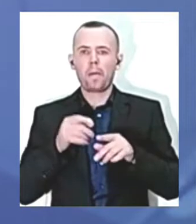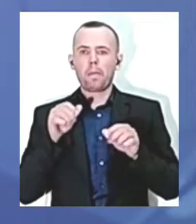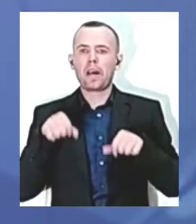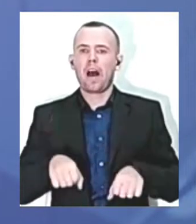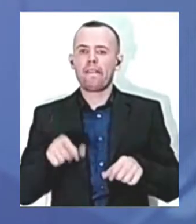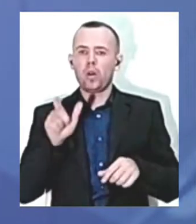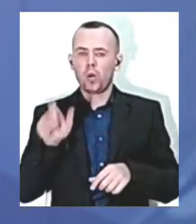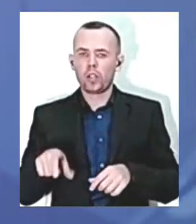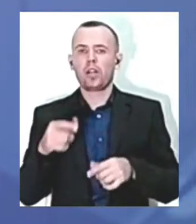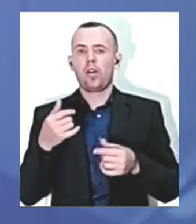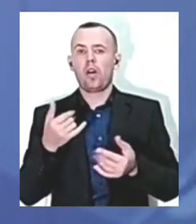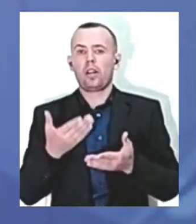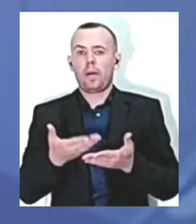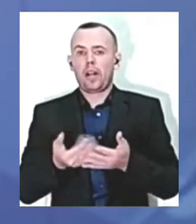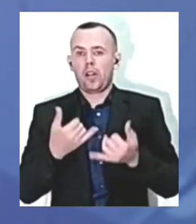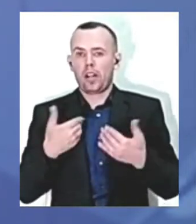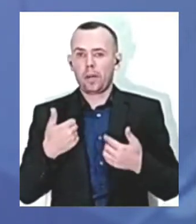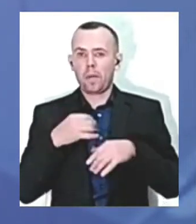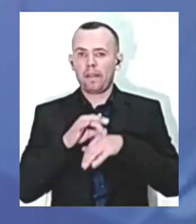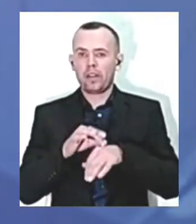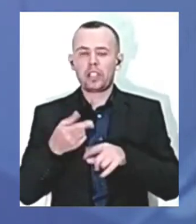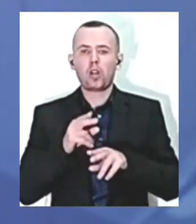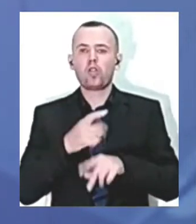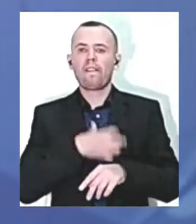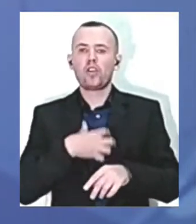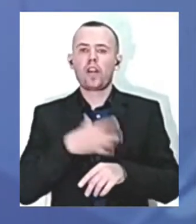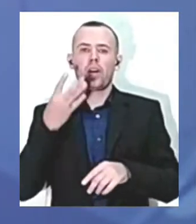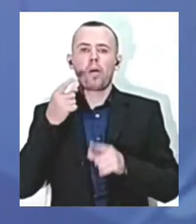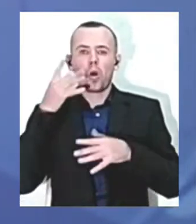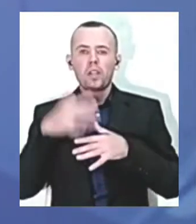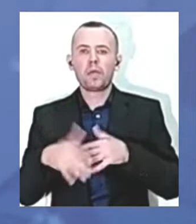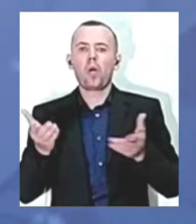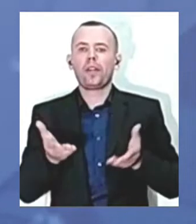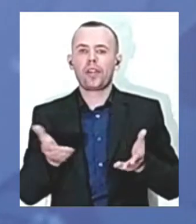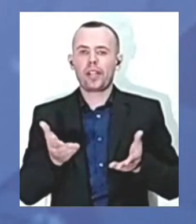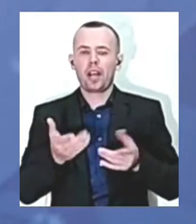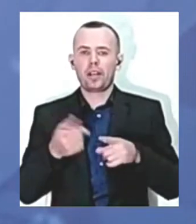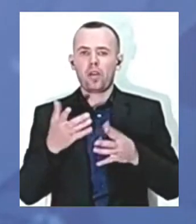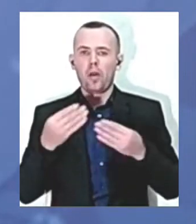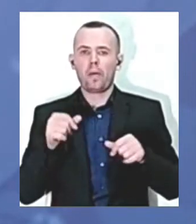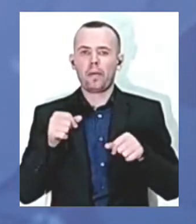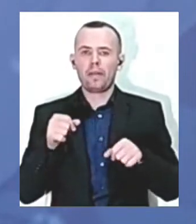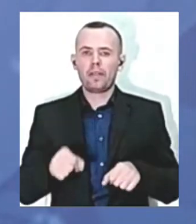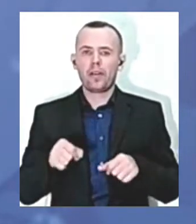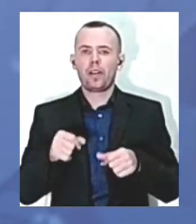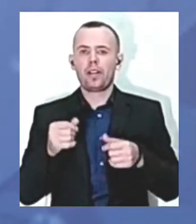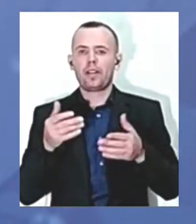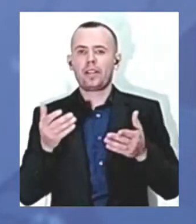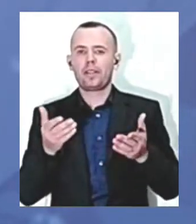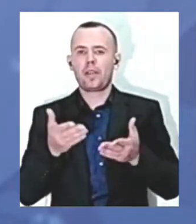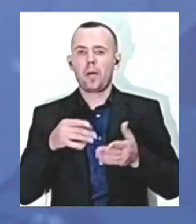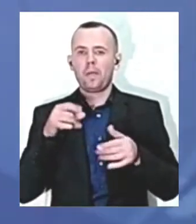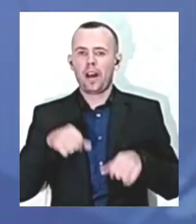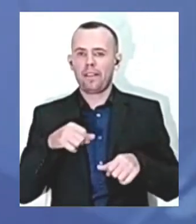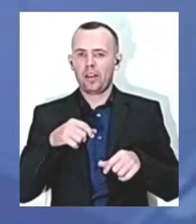як для правозахисників, це дуже важливо, щоб розуміти, який ефект дає та робота, яку ведуть правозахисні організації,